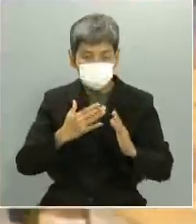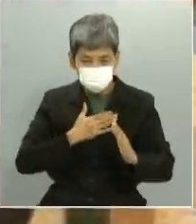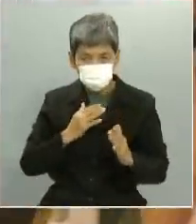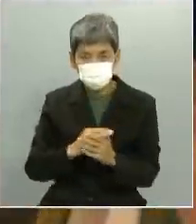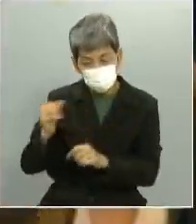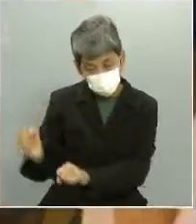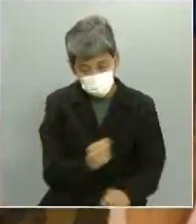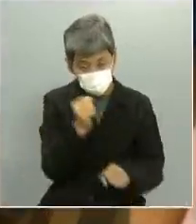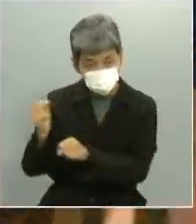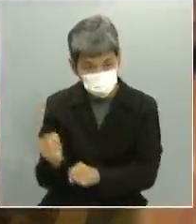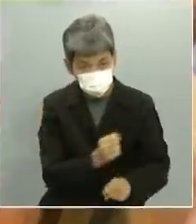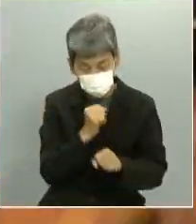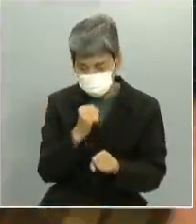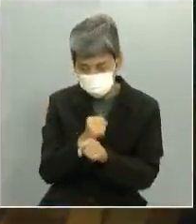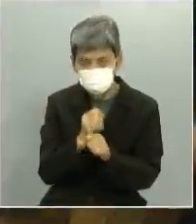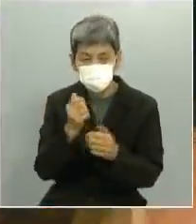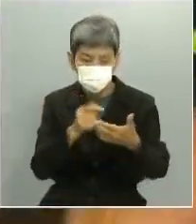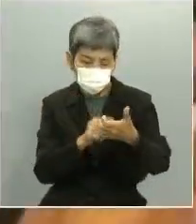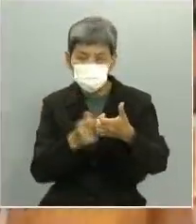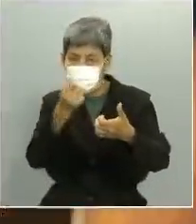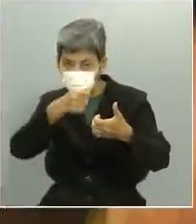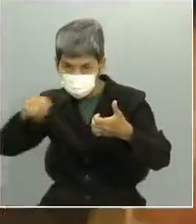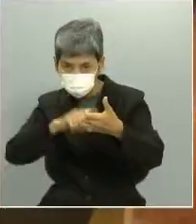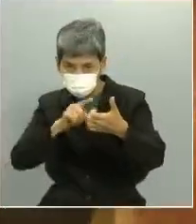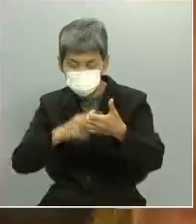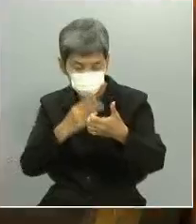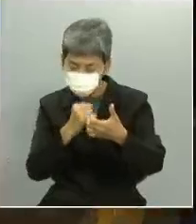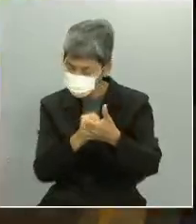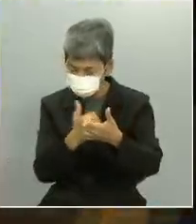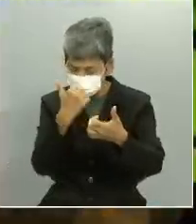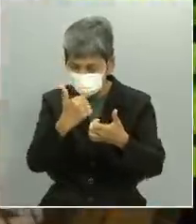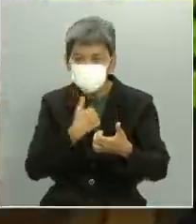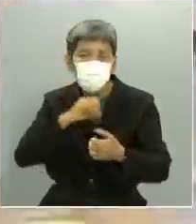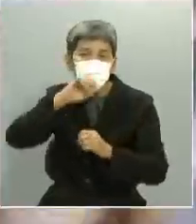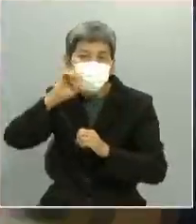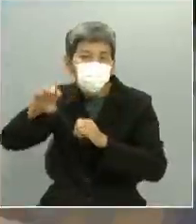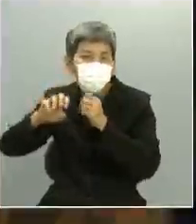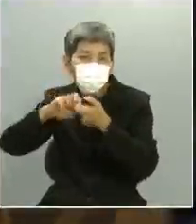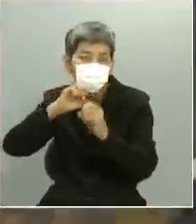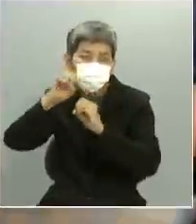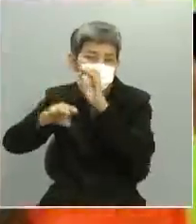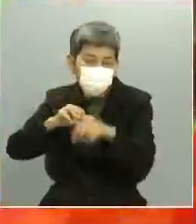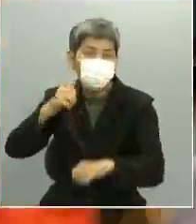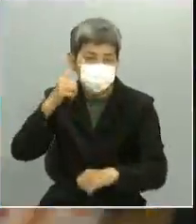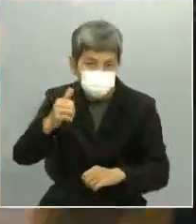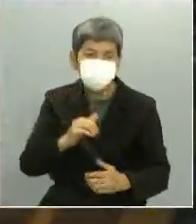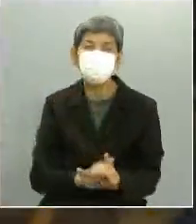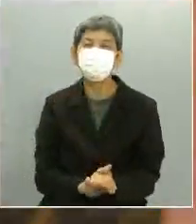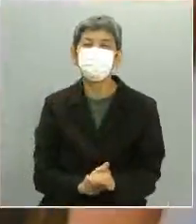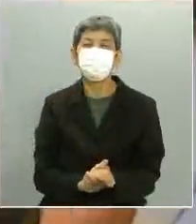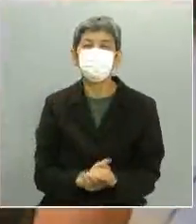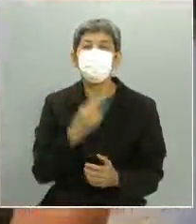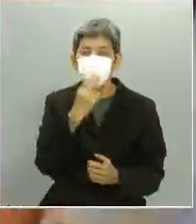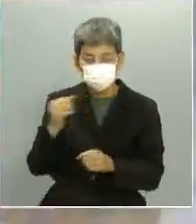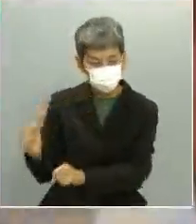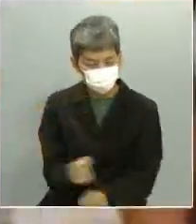านกวาดถนนใช้งานแอปพลิเคชันทราฟฟี่ฟองดูให้เป็นจะได้แจ้งปัญหามาทั้ง2ทางค ่ะพนักงานกวาด